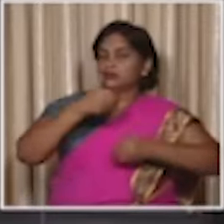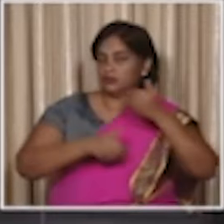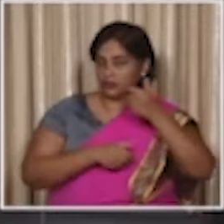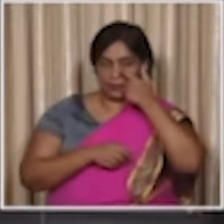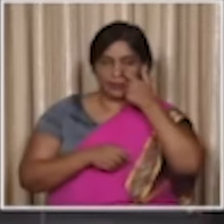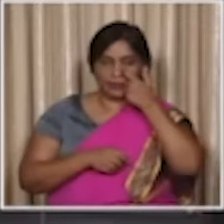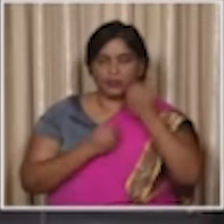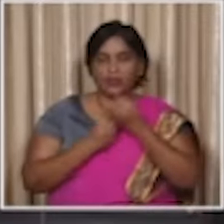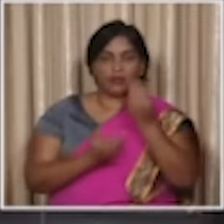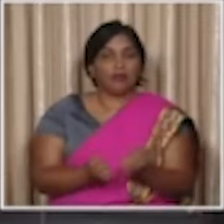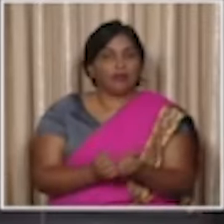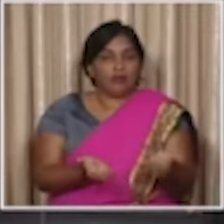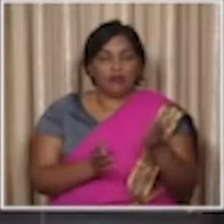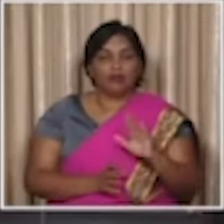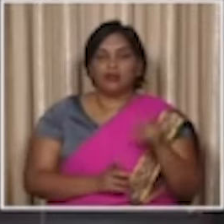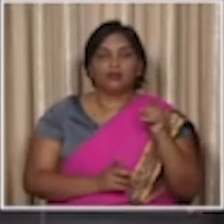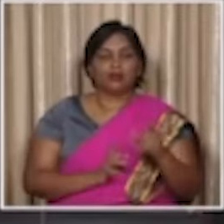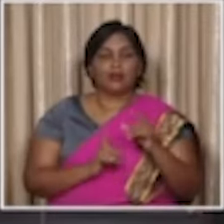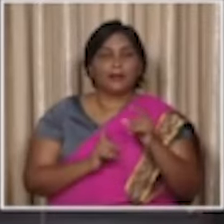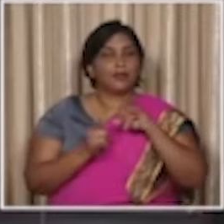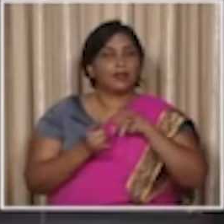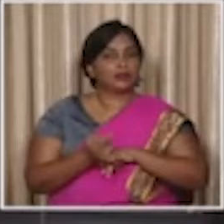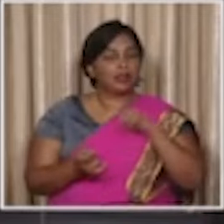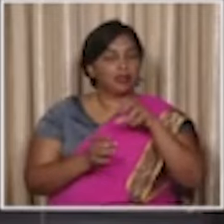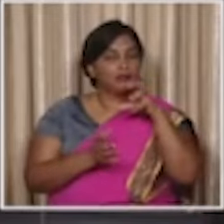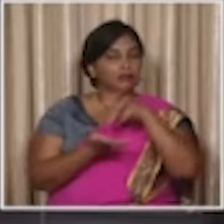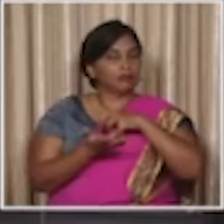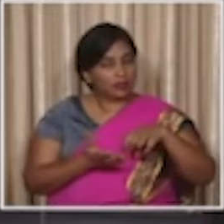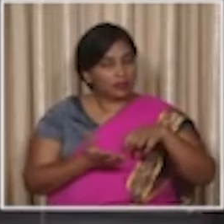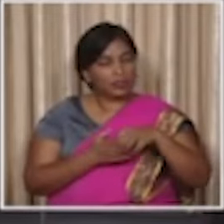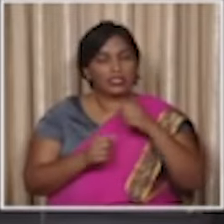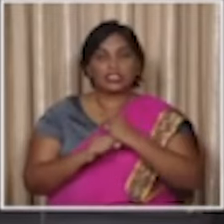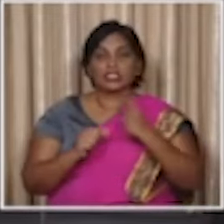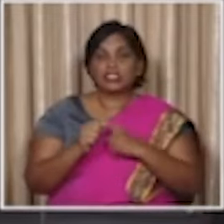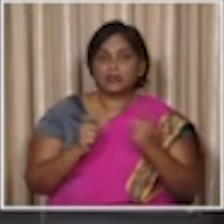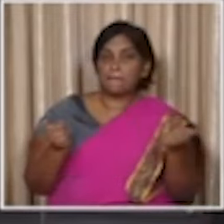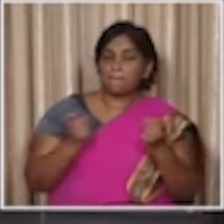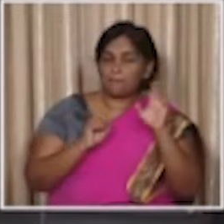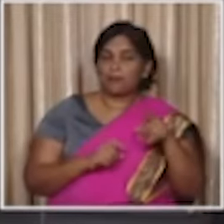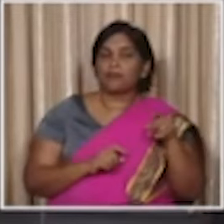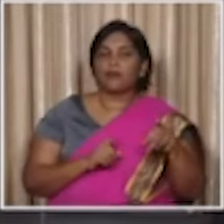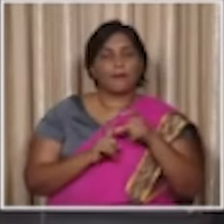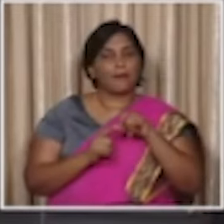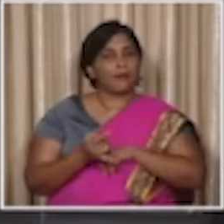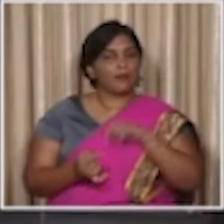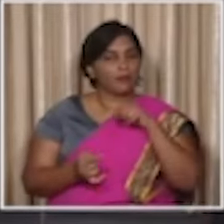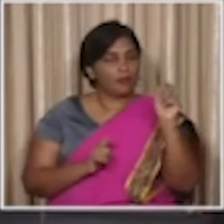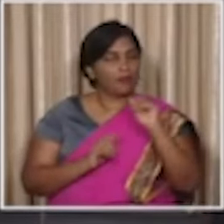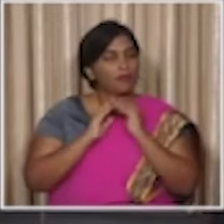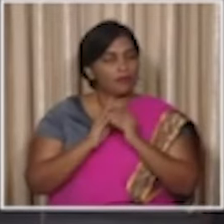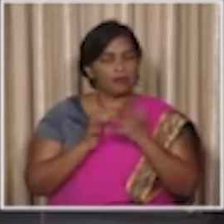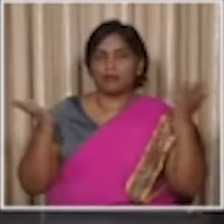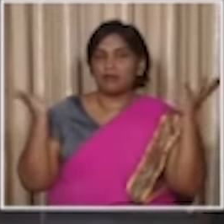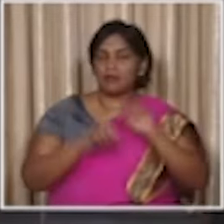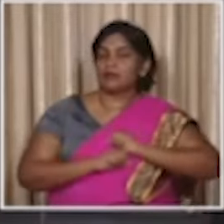ඉල්ලුම්පත්ර බාර දෙන්න උනන්දු කරනවා වෙනුවට ප්‍රාදේශීය ලේකම්වරුන් සහ දිස්ත්‍රික් ලේකම්වරුන් බියවත් දන්න ප්‍රාදේශීය ලේකම් කාර්යාල වට